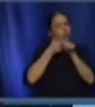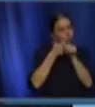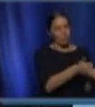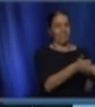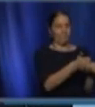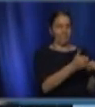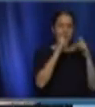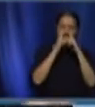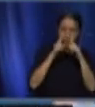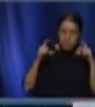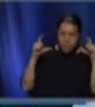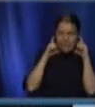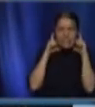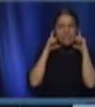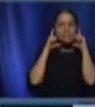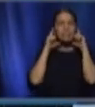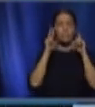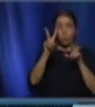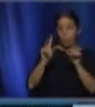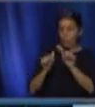responsabilité s'ils voient